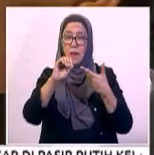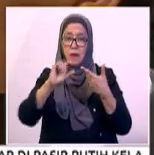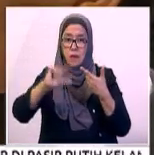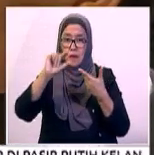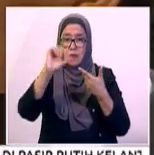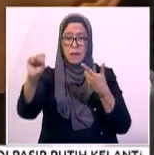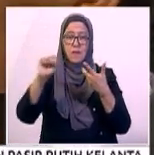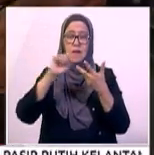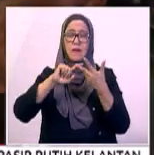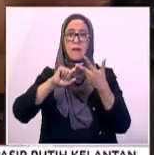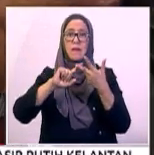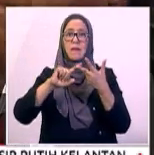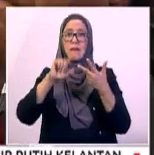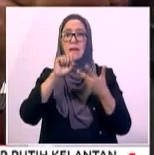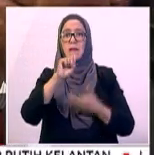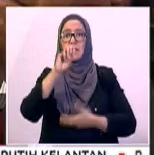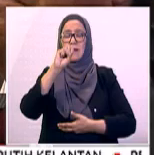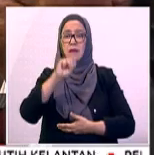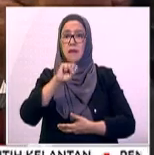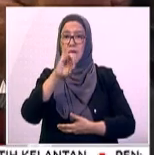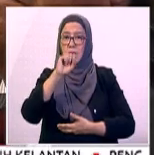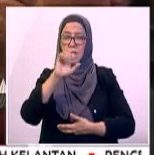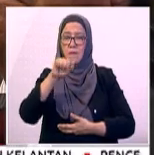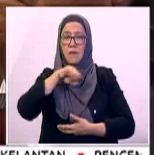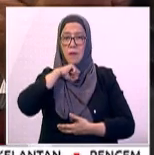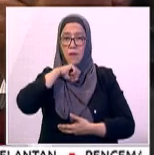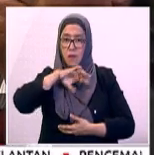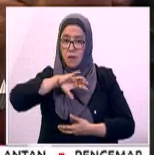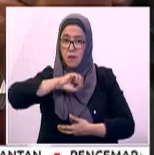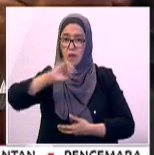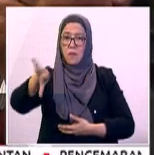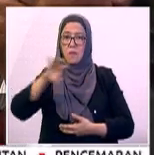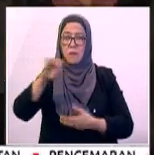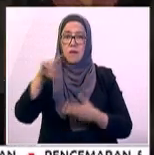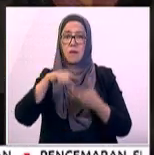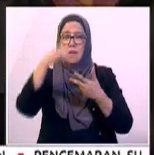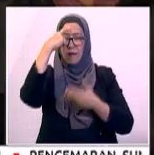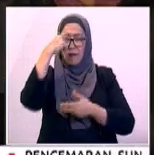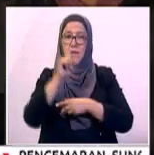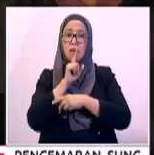serta menyelaras projek tersebut bagi berjalan dengan lancar.